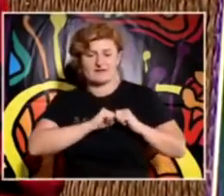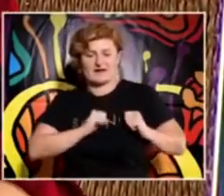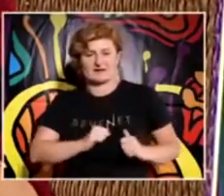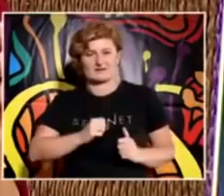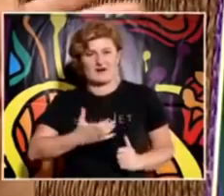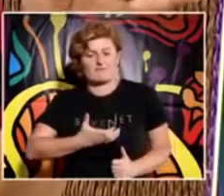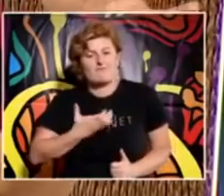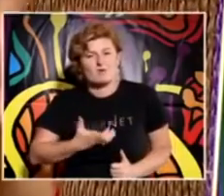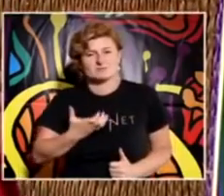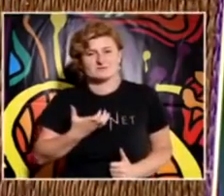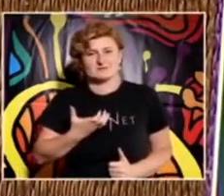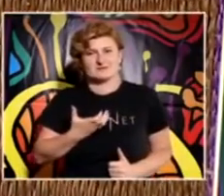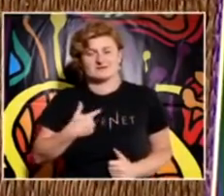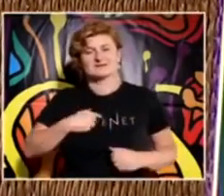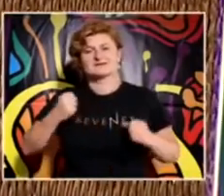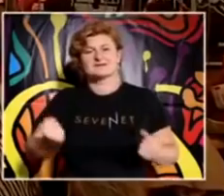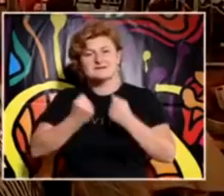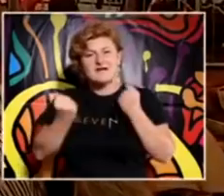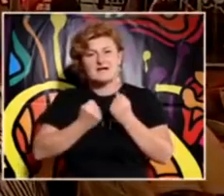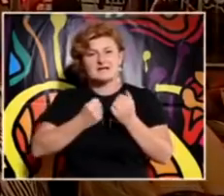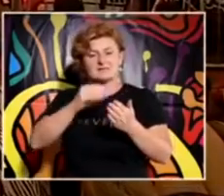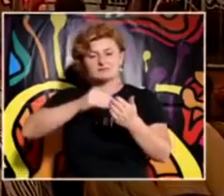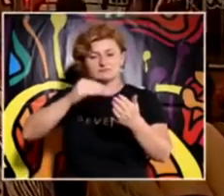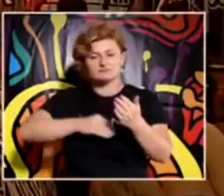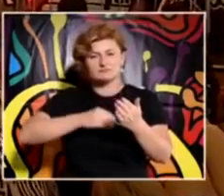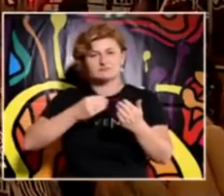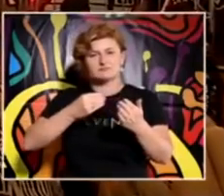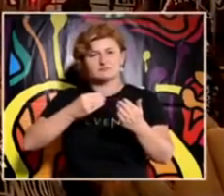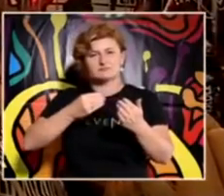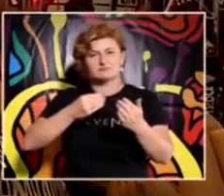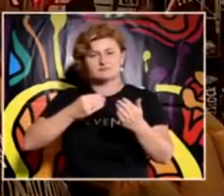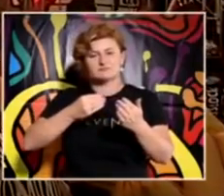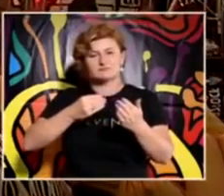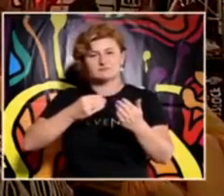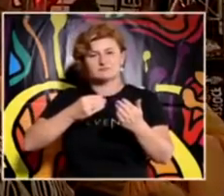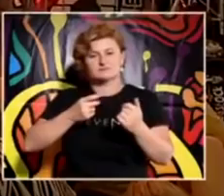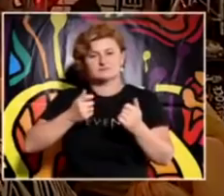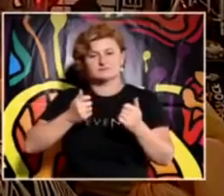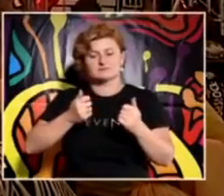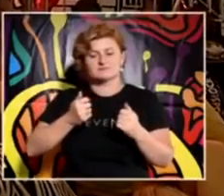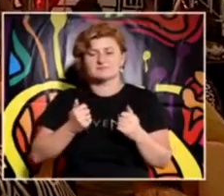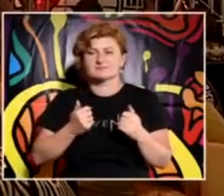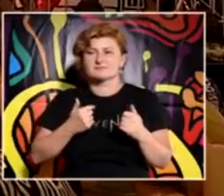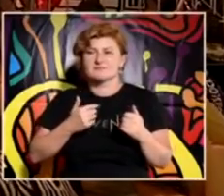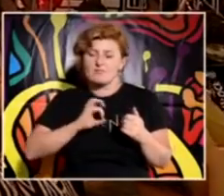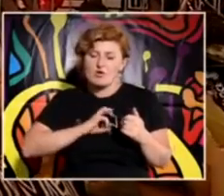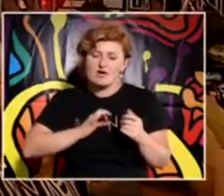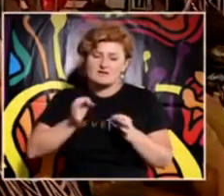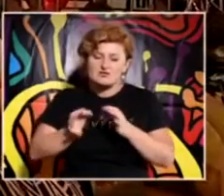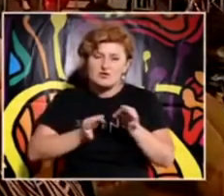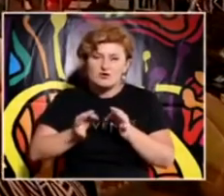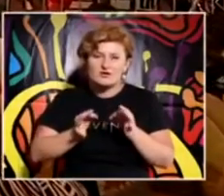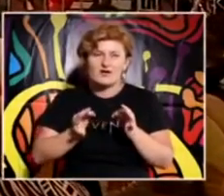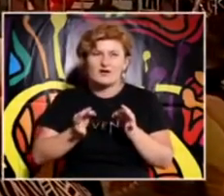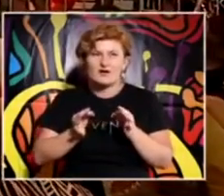Powiem szczerze, starałam się napisać pewien konspekt, spis treści i zupełnie ta moja historia jest tak na dobrą sprawę w jakimś